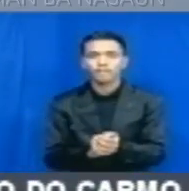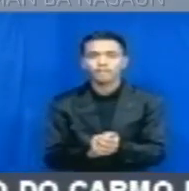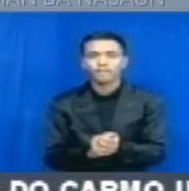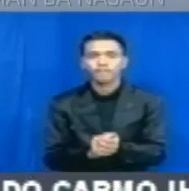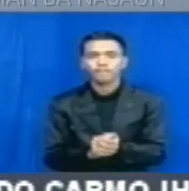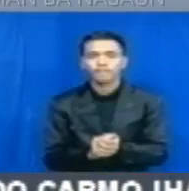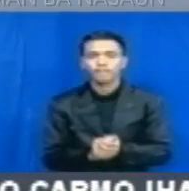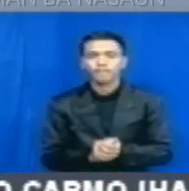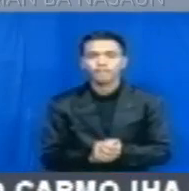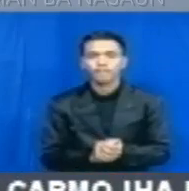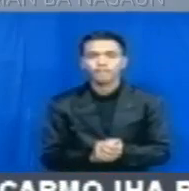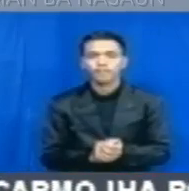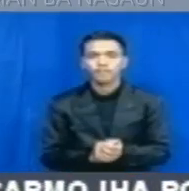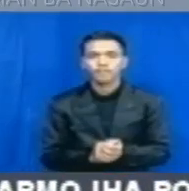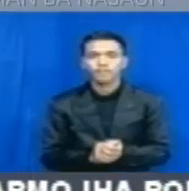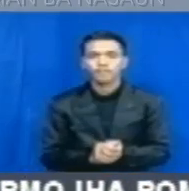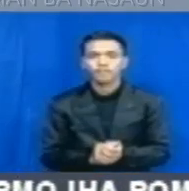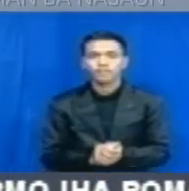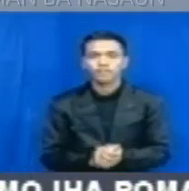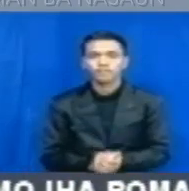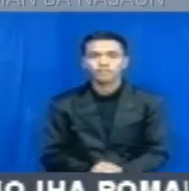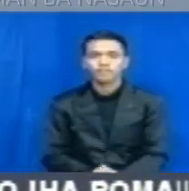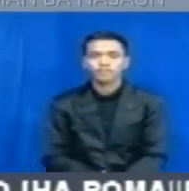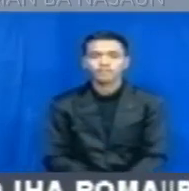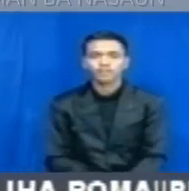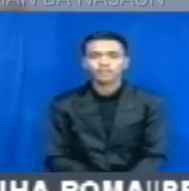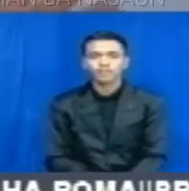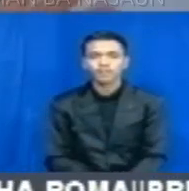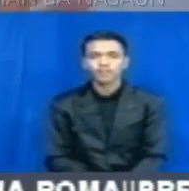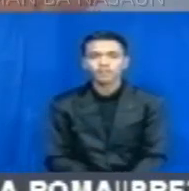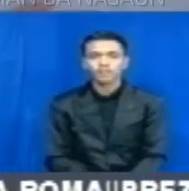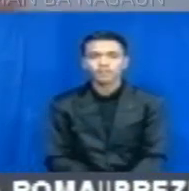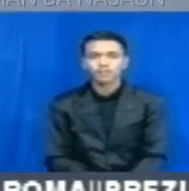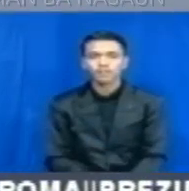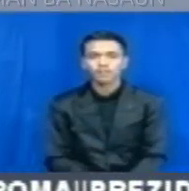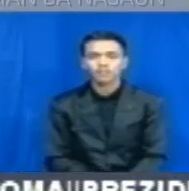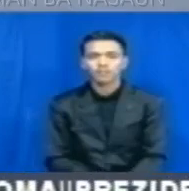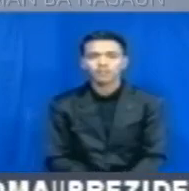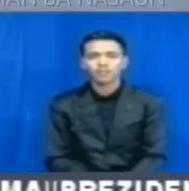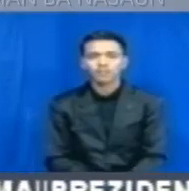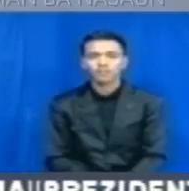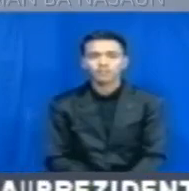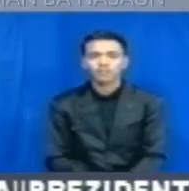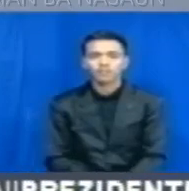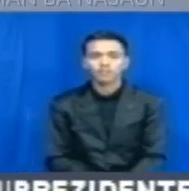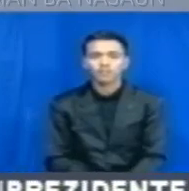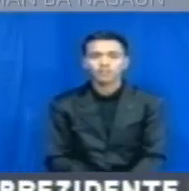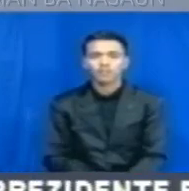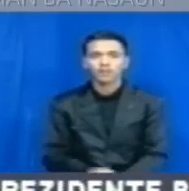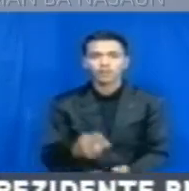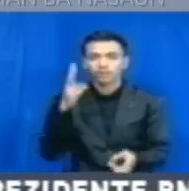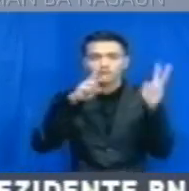berkunjung ada kunjungan kenegaraan ke Bapak Presiden Jokowi, dilanjut dengan ada kunjungan dari parlemen. Jadi